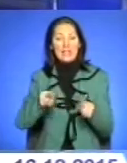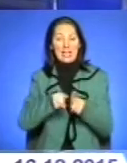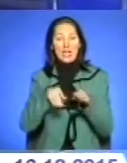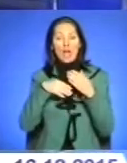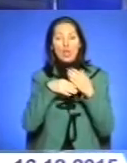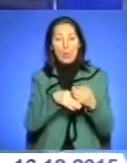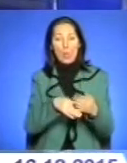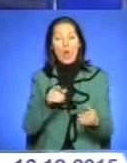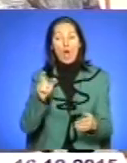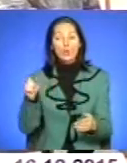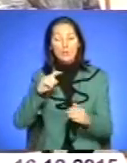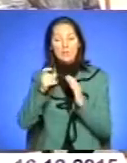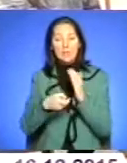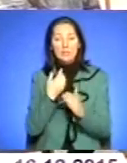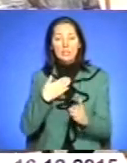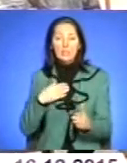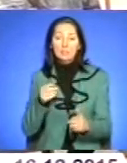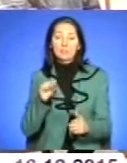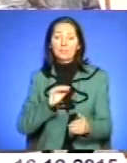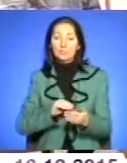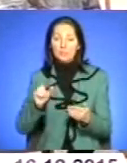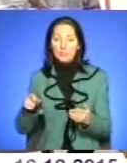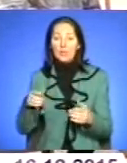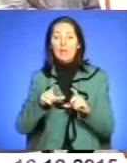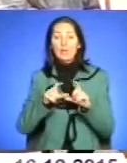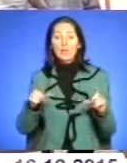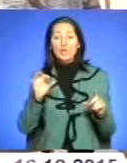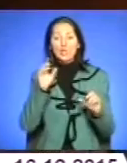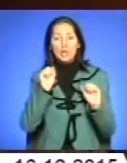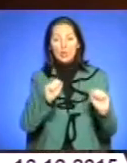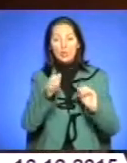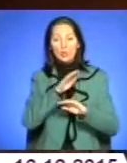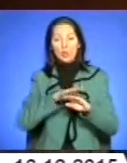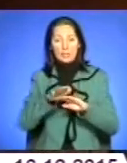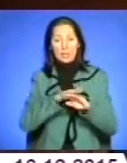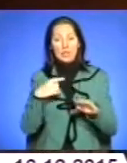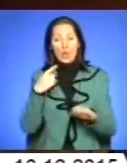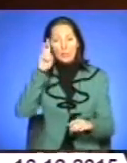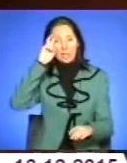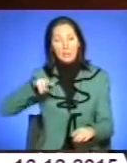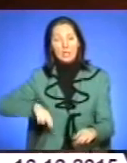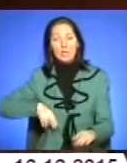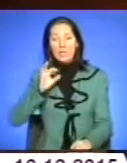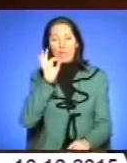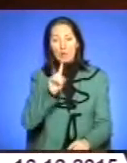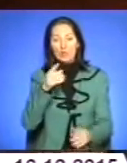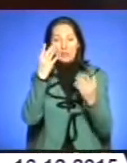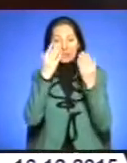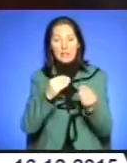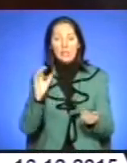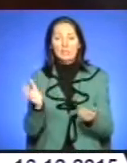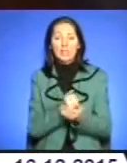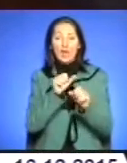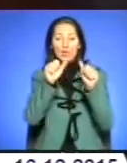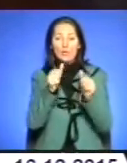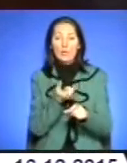наші кореспонденти. У департаменті соціального захисту населення обласної державної адміністрації кажуть, що за день встигають